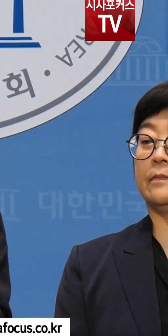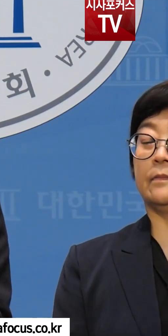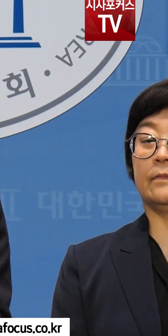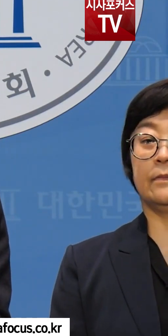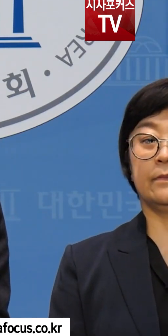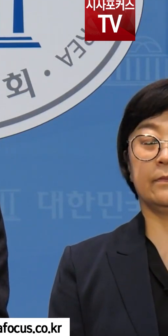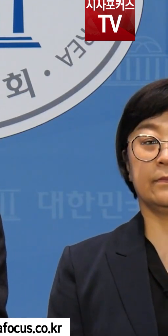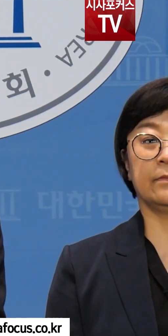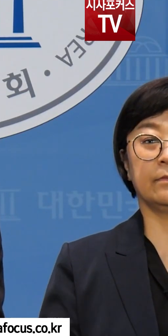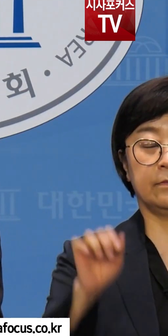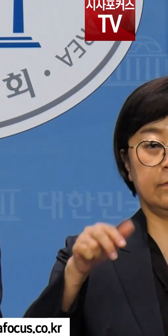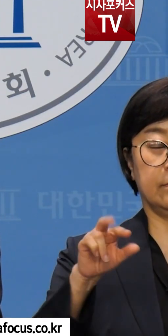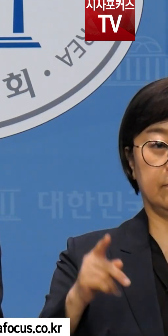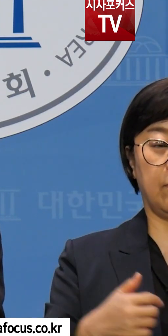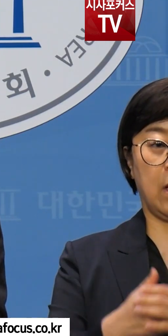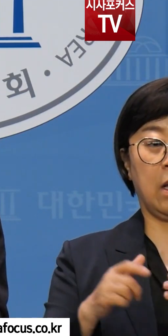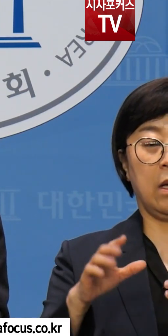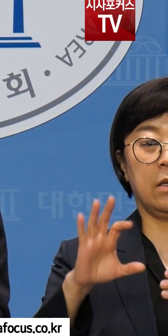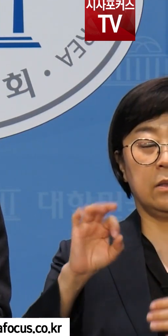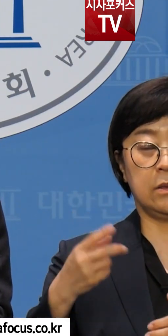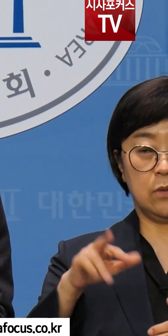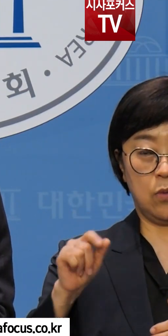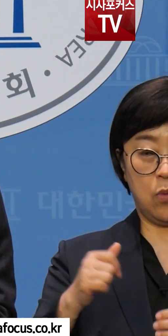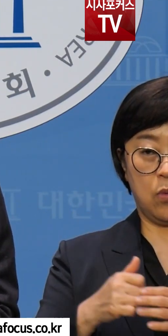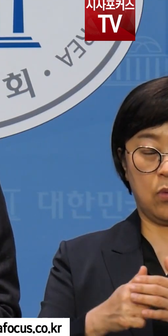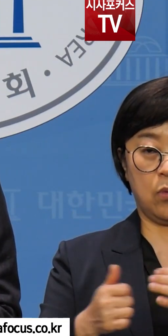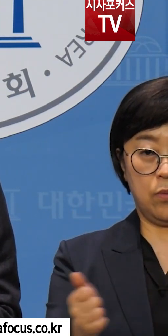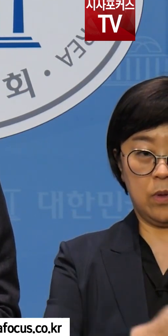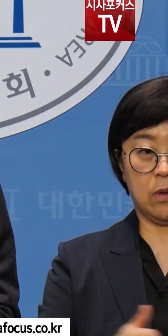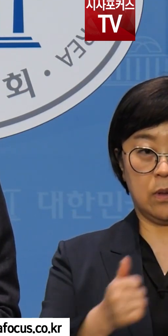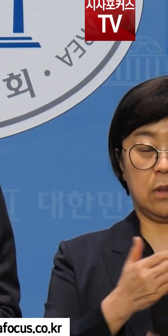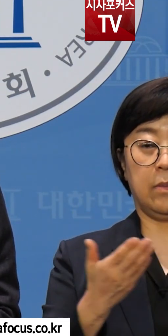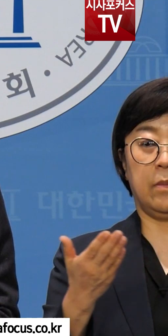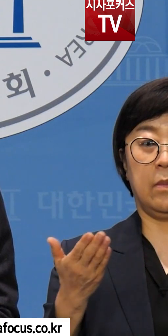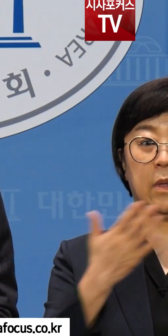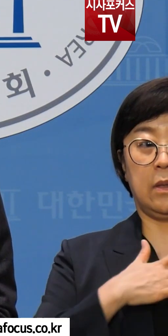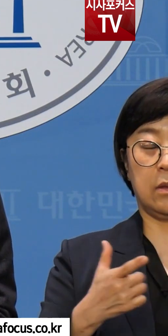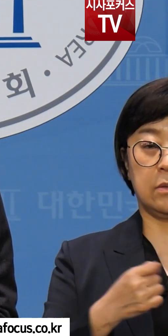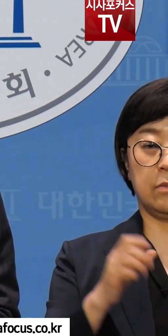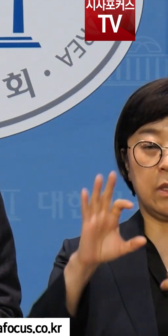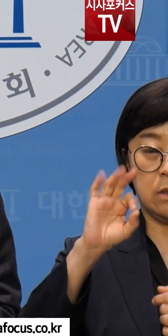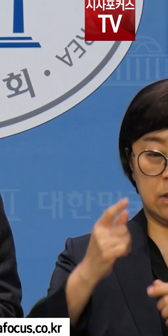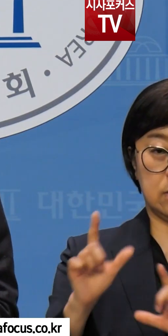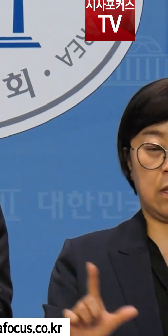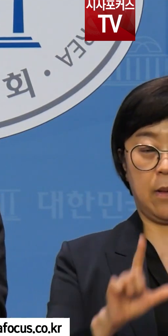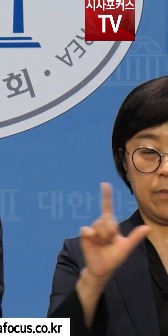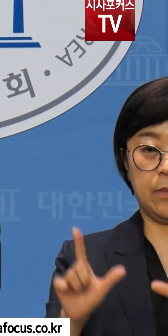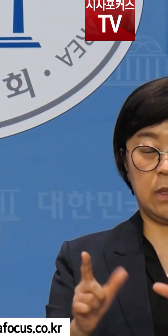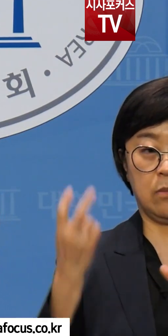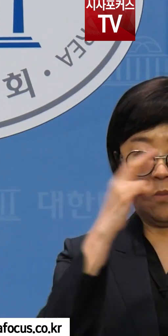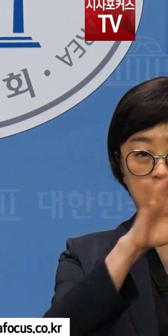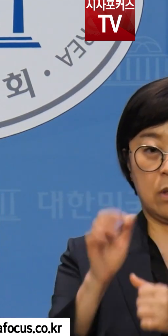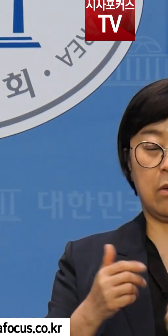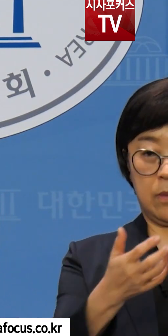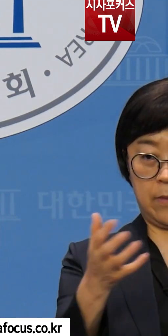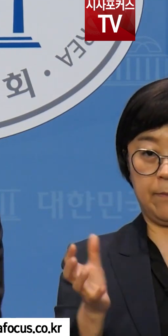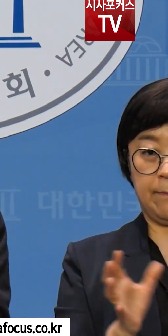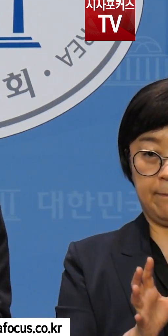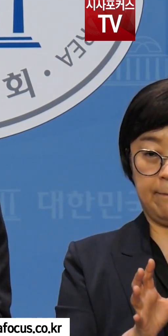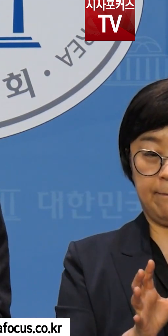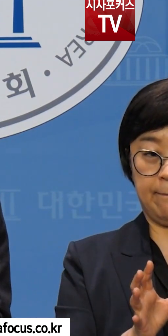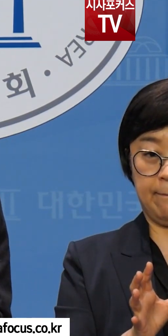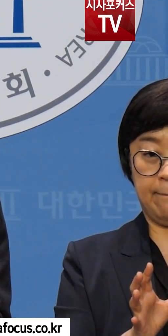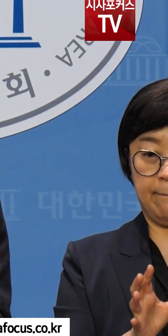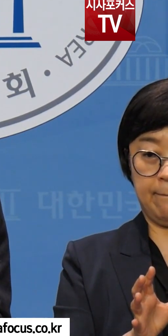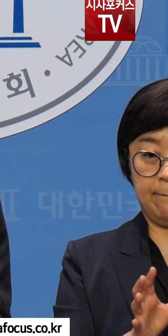네, 박주민입니다. 을지로위원회 아시는 것처럼 을들의 삶을 지키기 위해서 만들어진 단위인데요. 그런